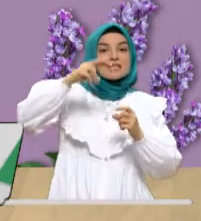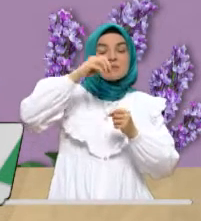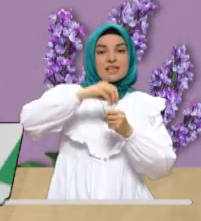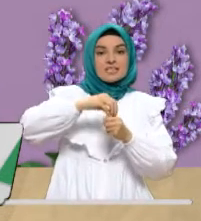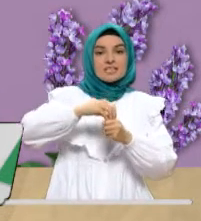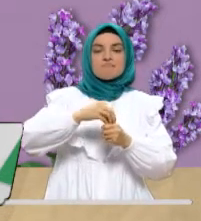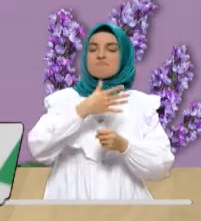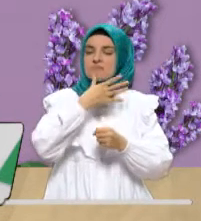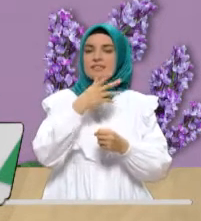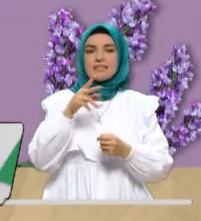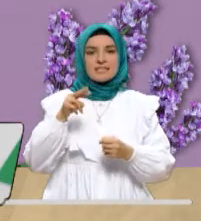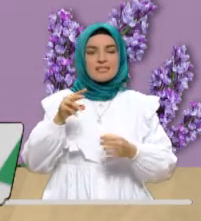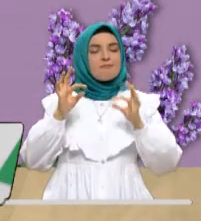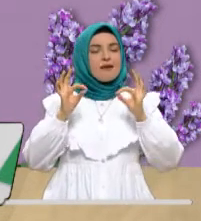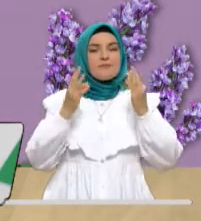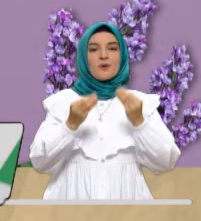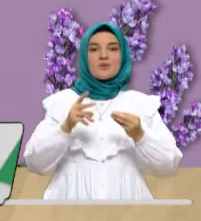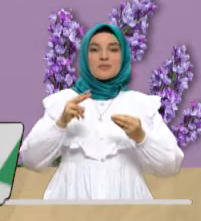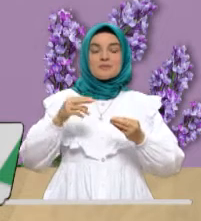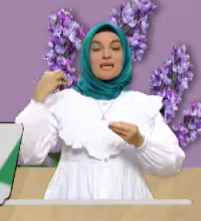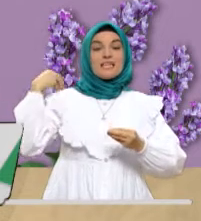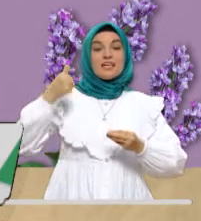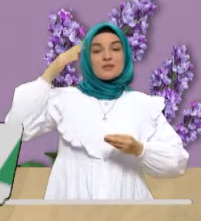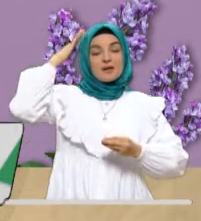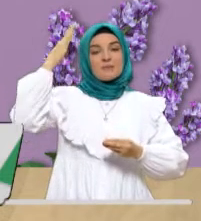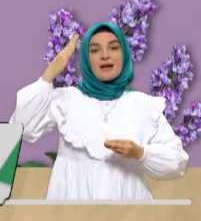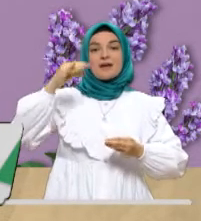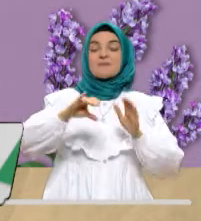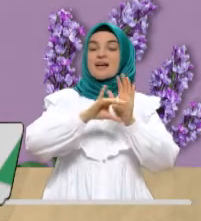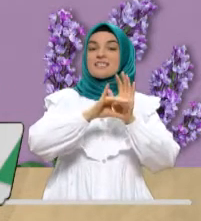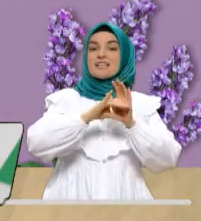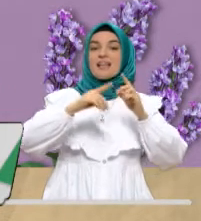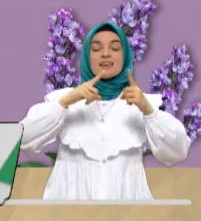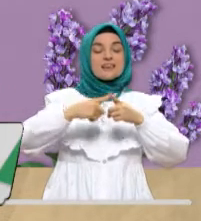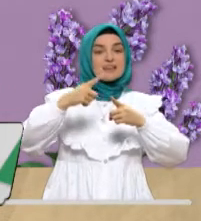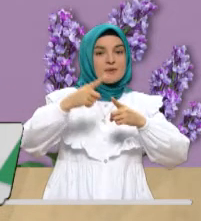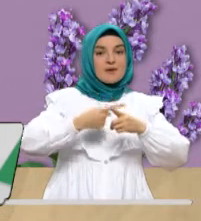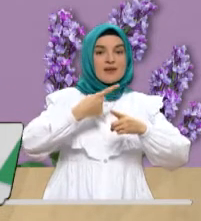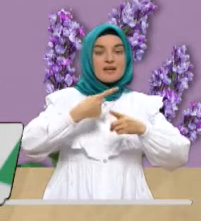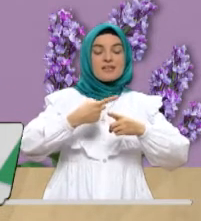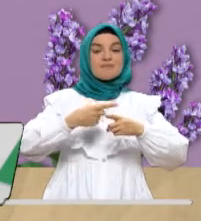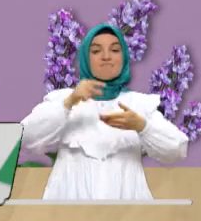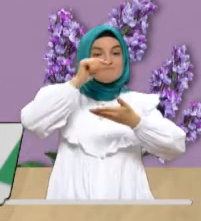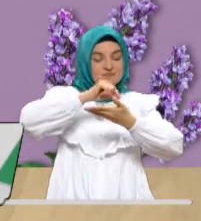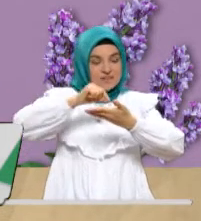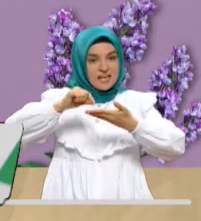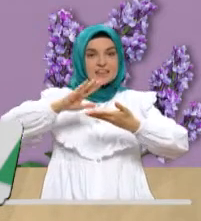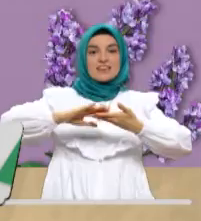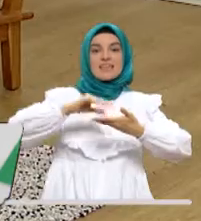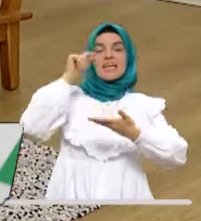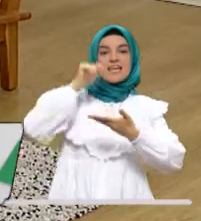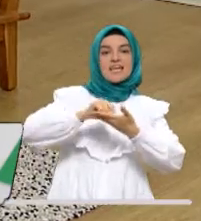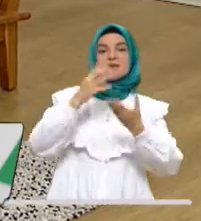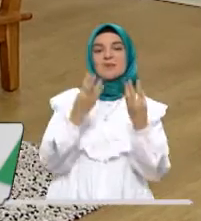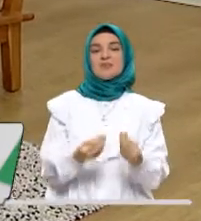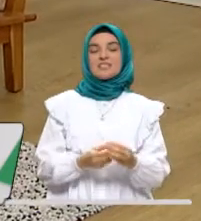artık bildiğiniz üzere her zaman olduğu gibi Yeni Güne Merhaba TV Instagram hesabımızda paylaştığımız gönderinin altına arkadaşlarınızı